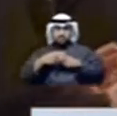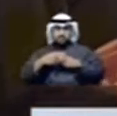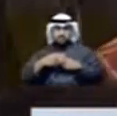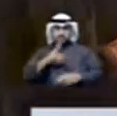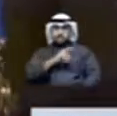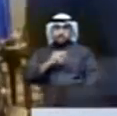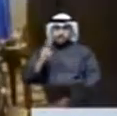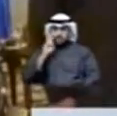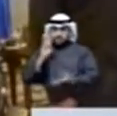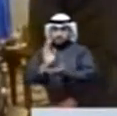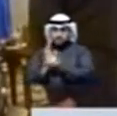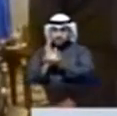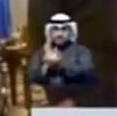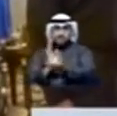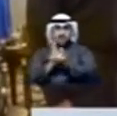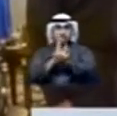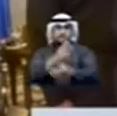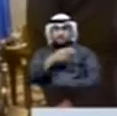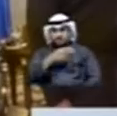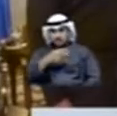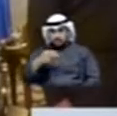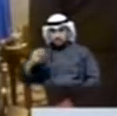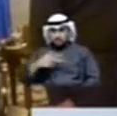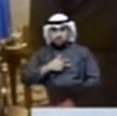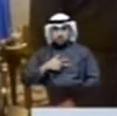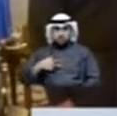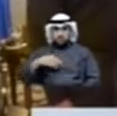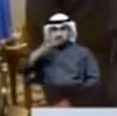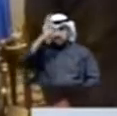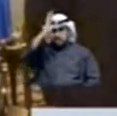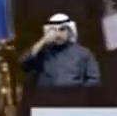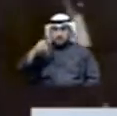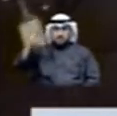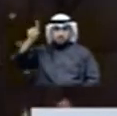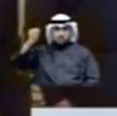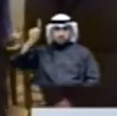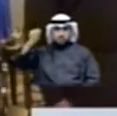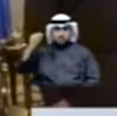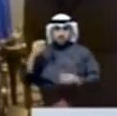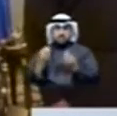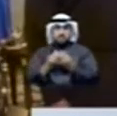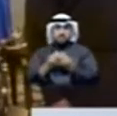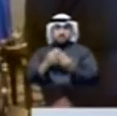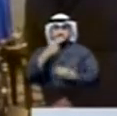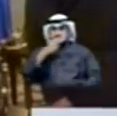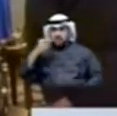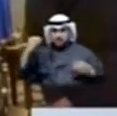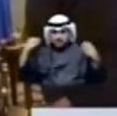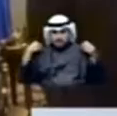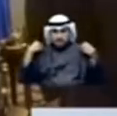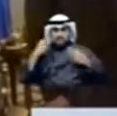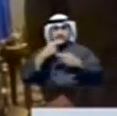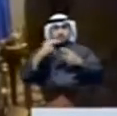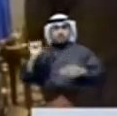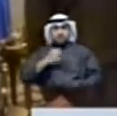مراسم التكريم من كافة القطاعات الأمنية من منتسبي وزارة الداخلية المتميزين في القدرات والمهارات المختلفة التي من